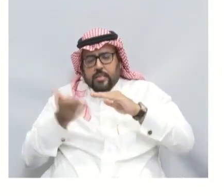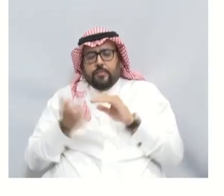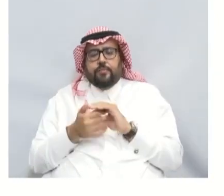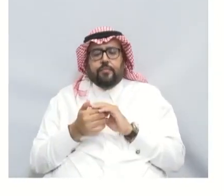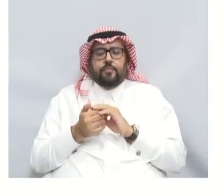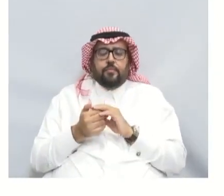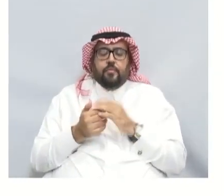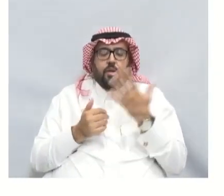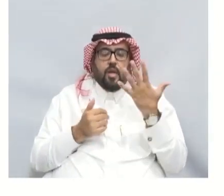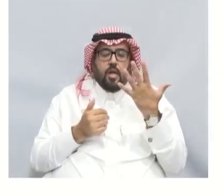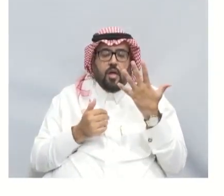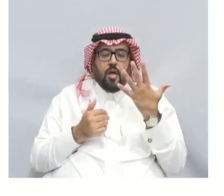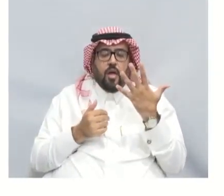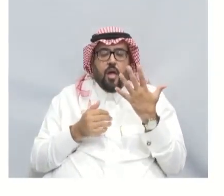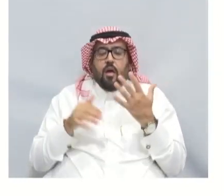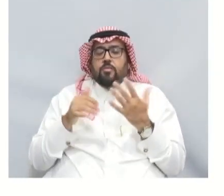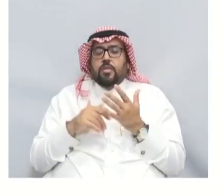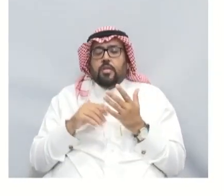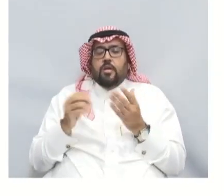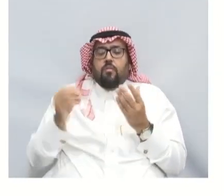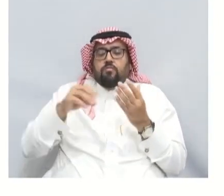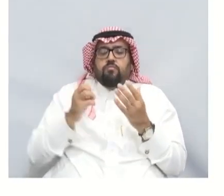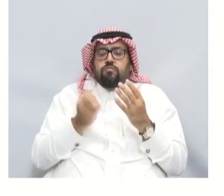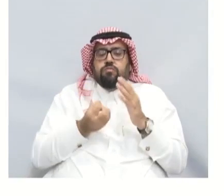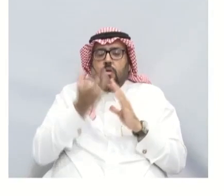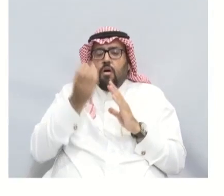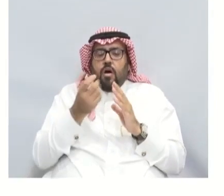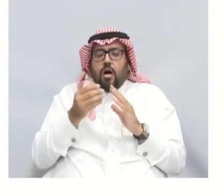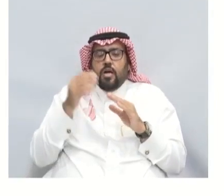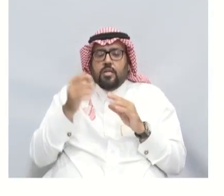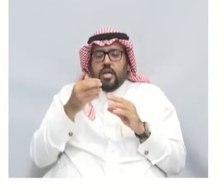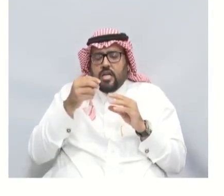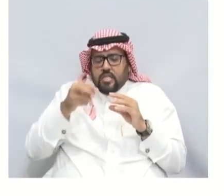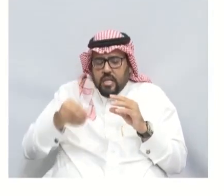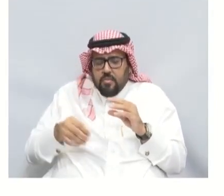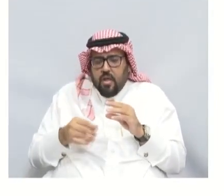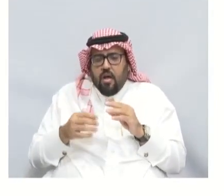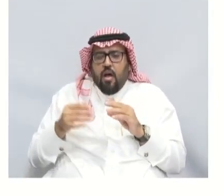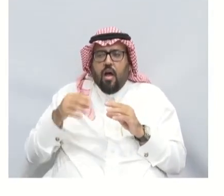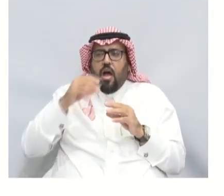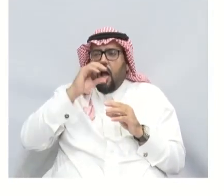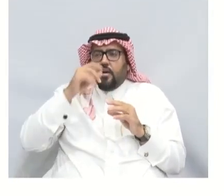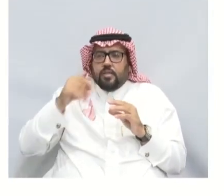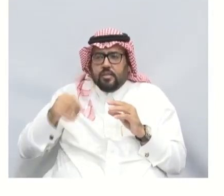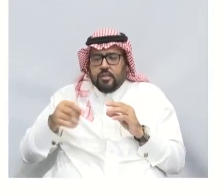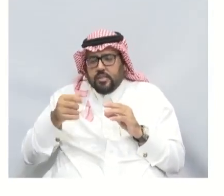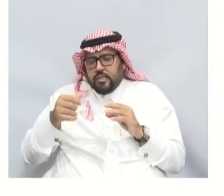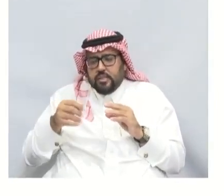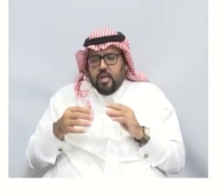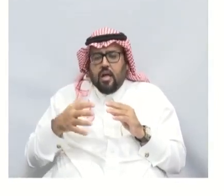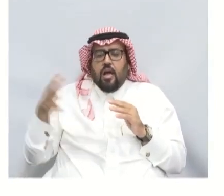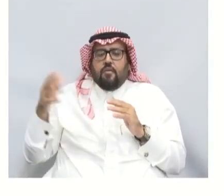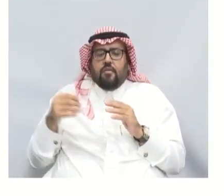البعض. يحدث ثوران عندما تتسرب صحارى ذات سيولة عالية، يعني لزوجتها